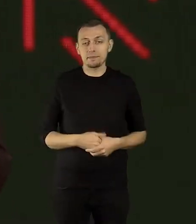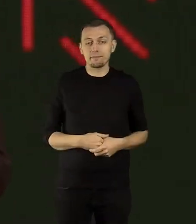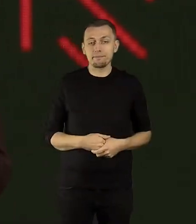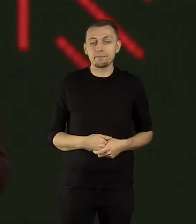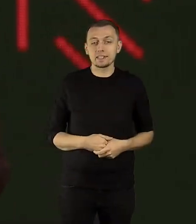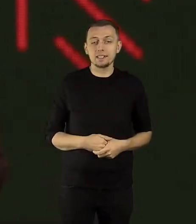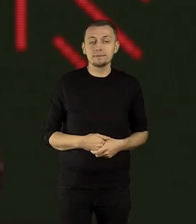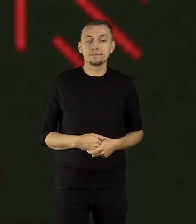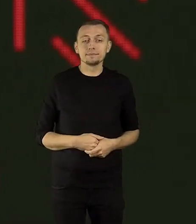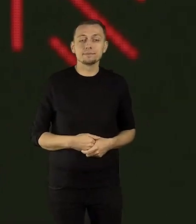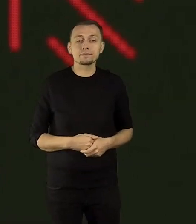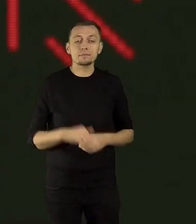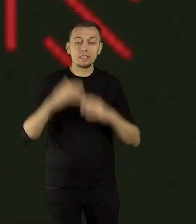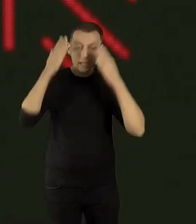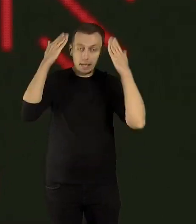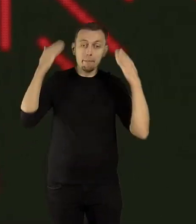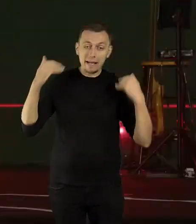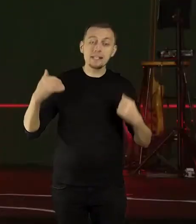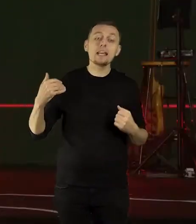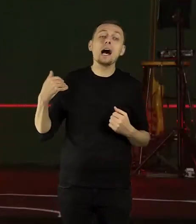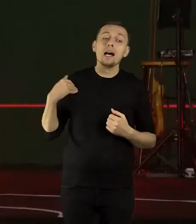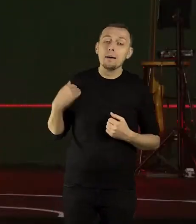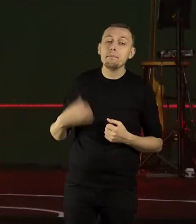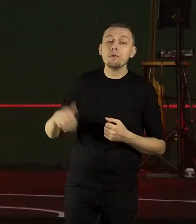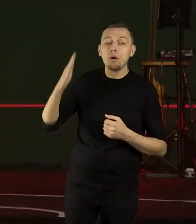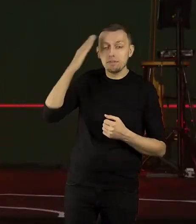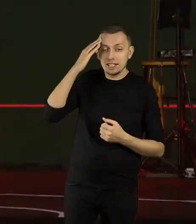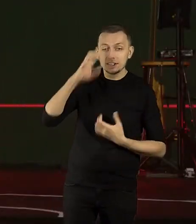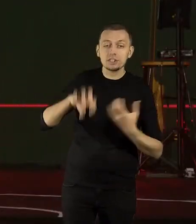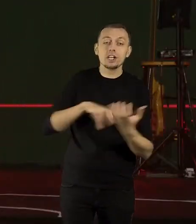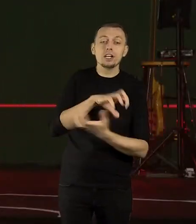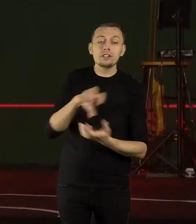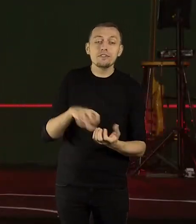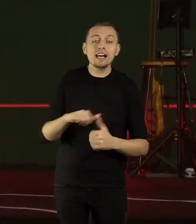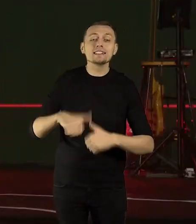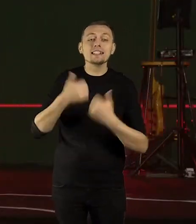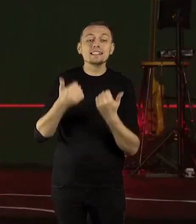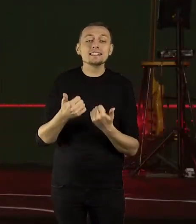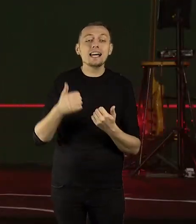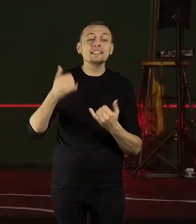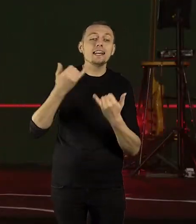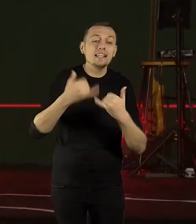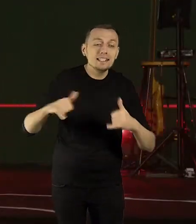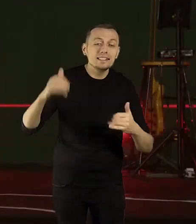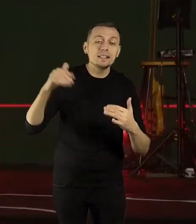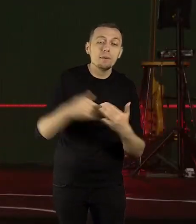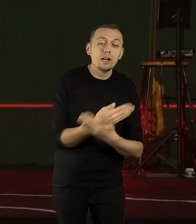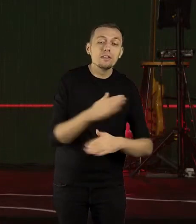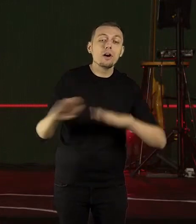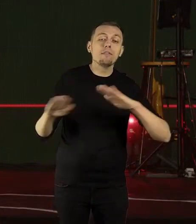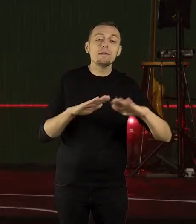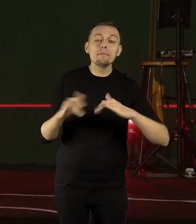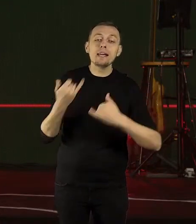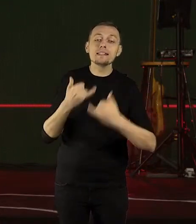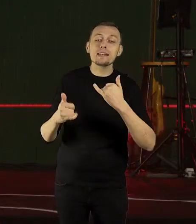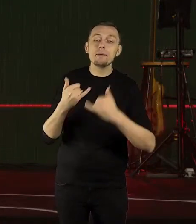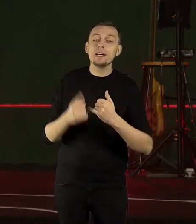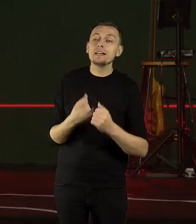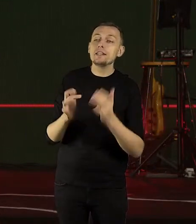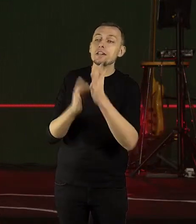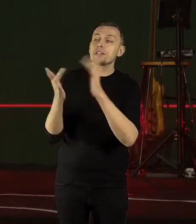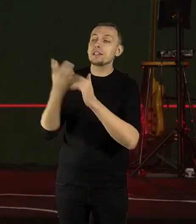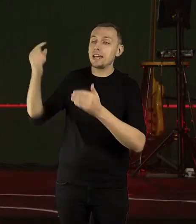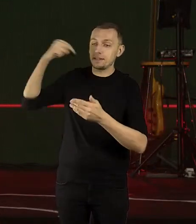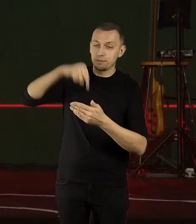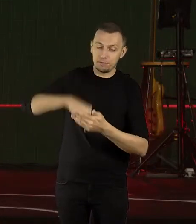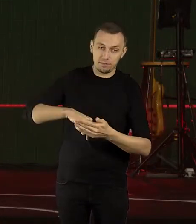dlatego że przyszedł Chrystus. On uniży dumnych, dumnych z powodu swojego majątku czy